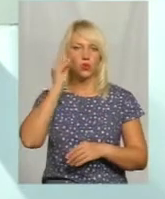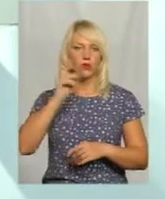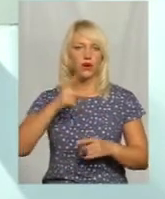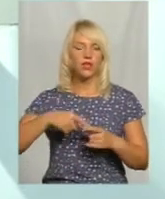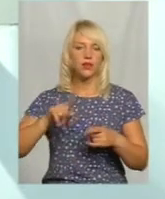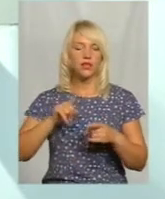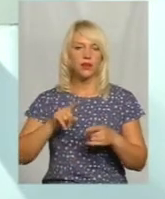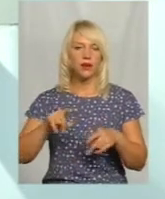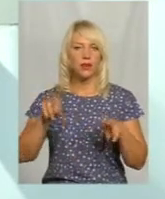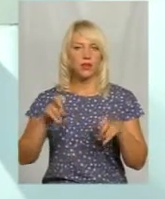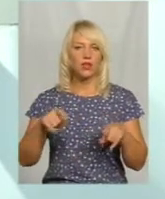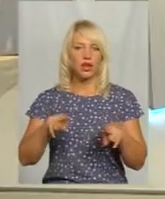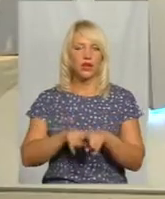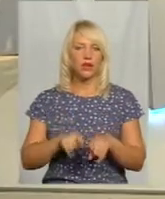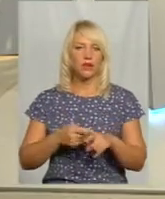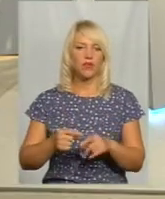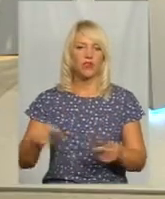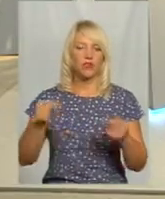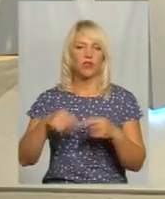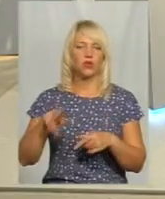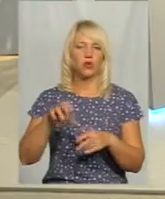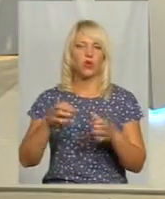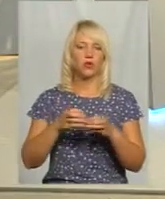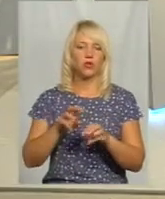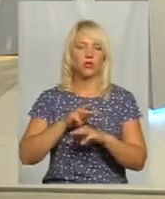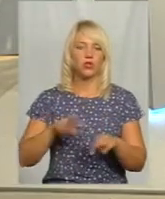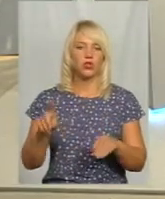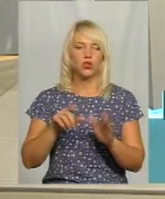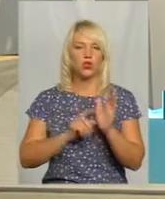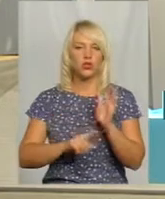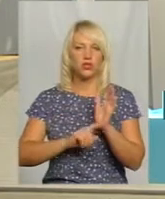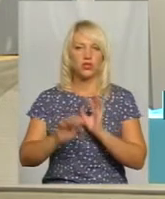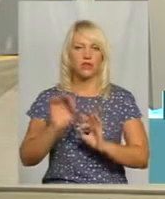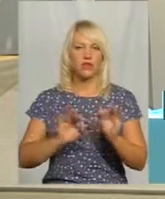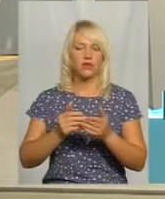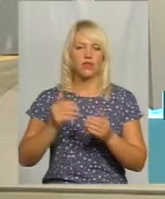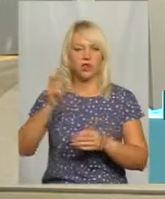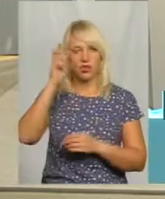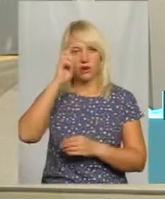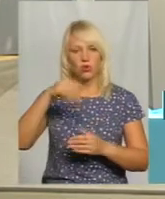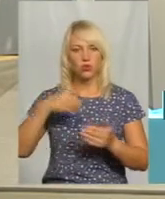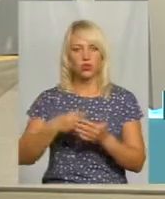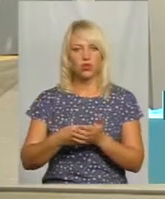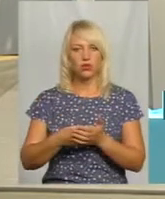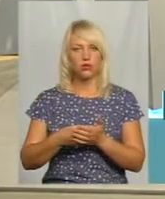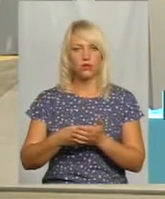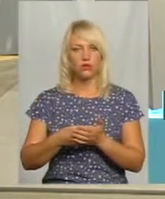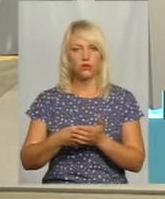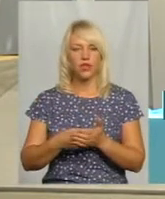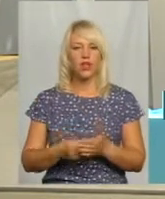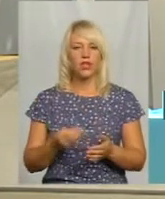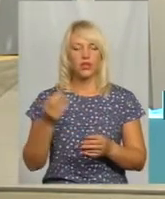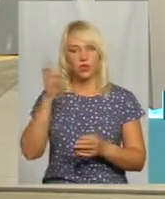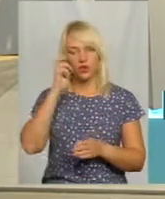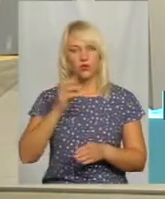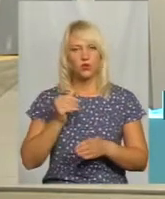принципом таким, відповідно до постанови Кабінету міністрів, що 70% від державного бюджету, державної